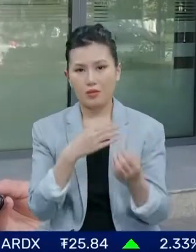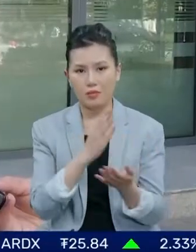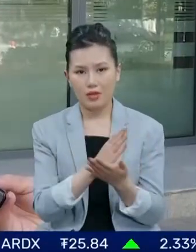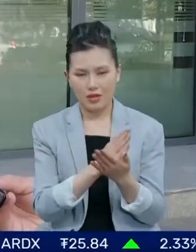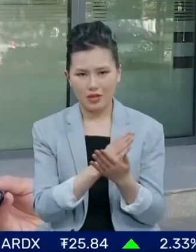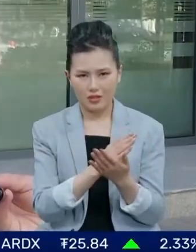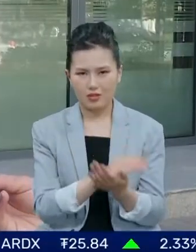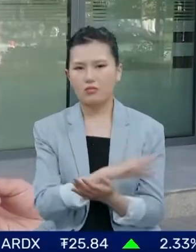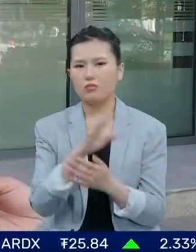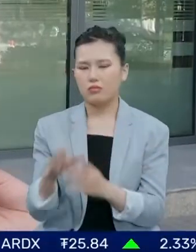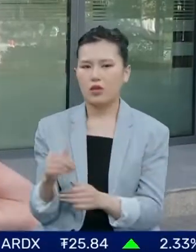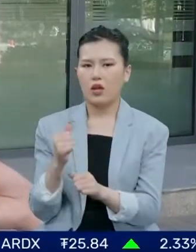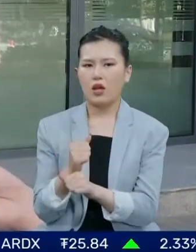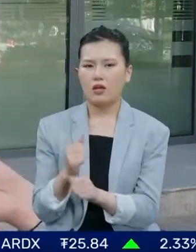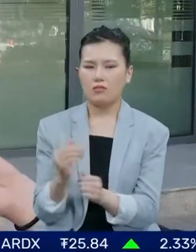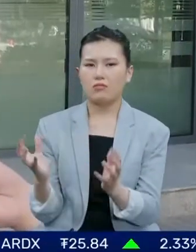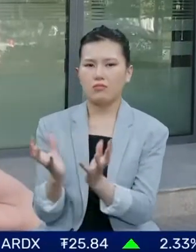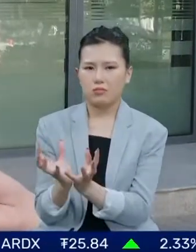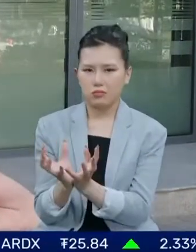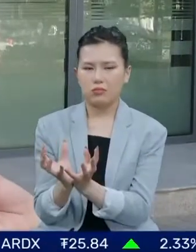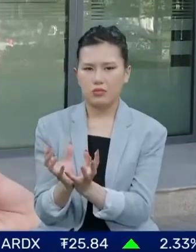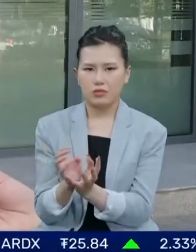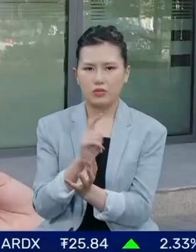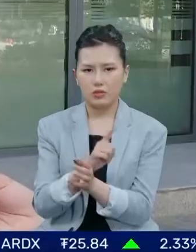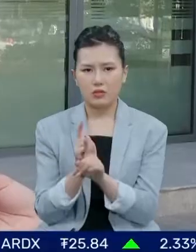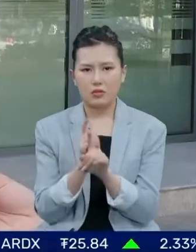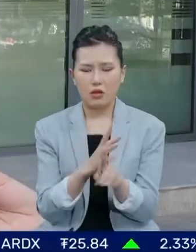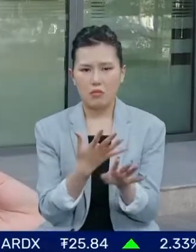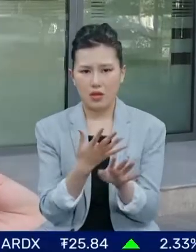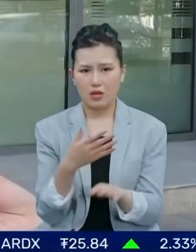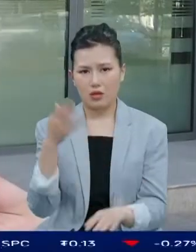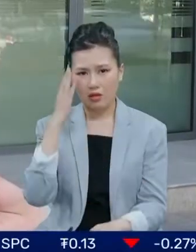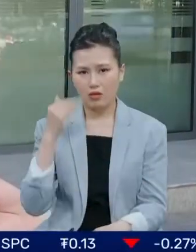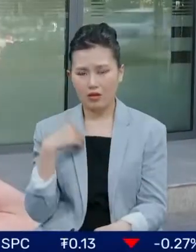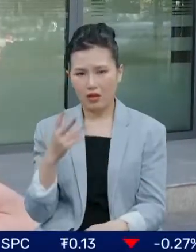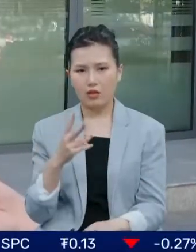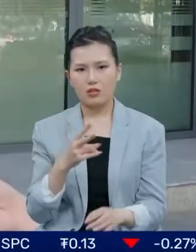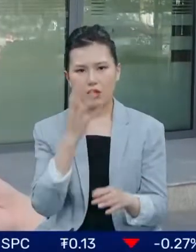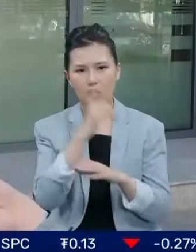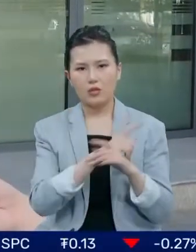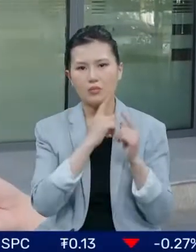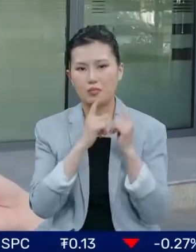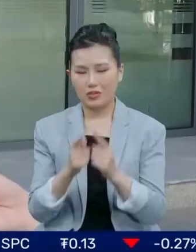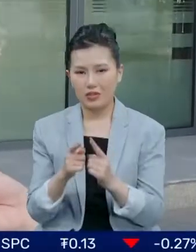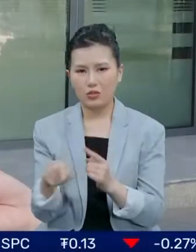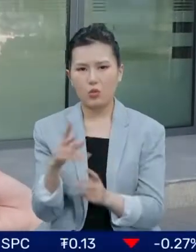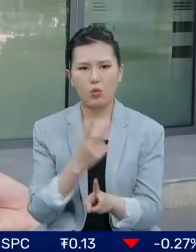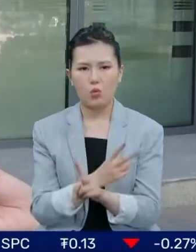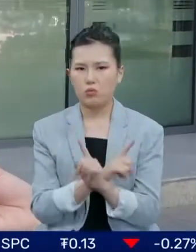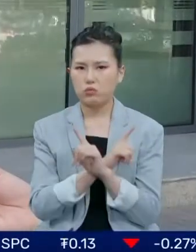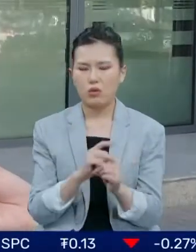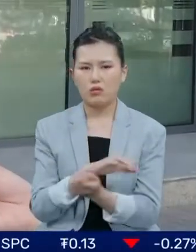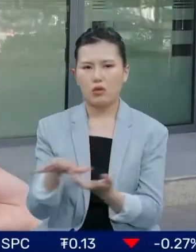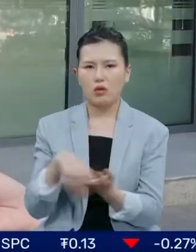ажлын хэсгийнх нь болох зэрэг одоо бид нарт бол тэгж санагдаж юм л да эцэг эхчүүд яа завхруулаад байгаа юм шиг тийм үү энэ хуйла ерөөсөө мөрдөхгүй байгаа юм шиг санагдаж